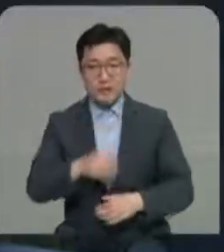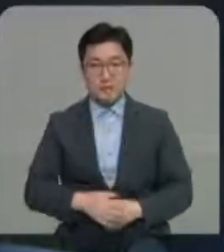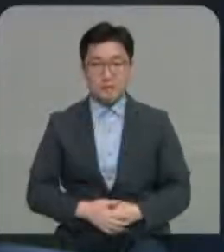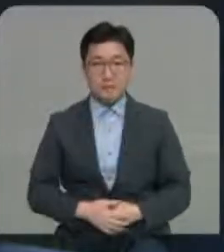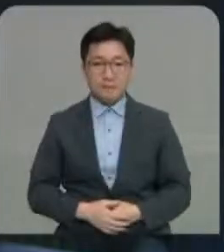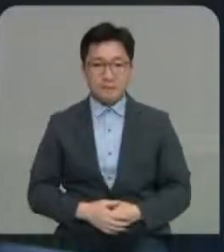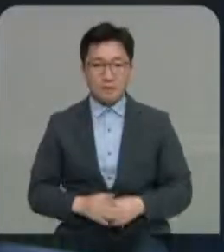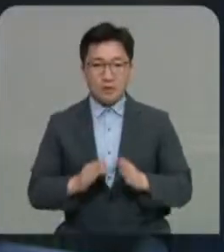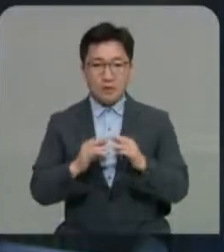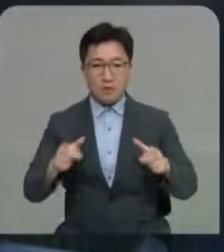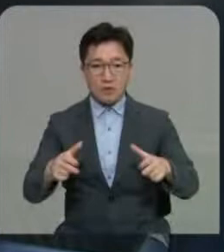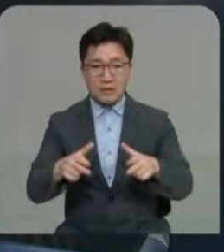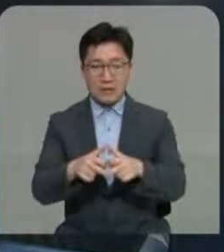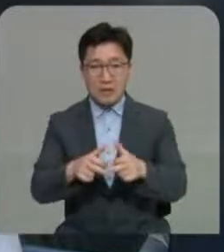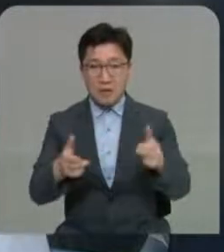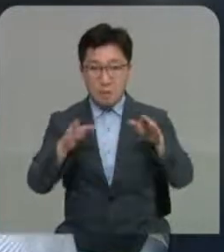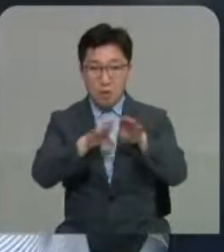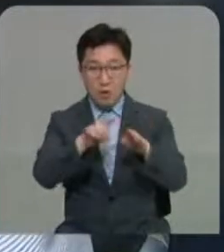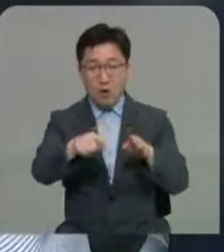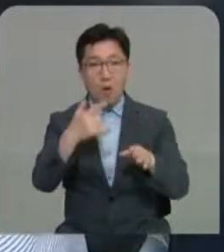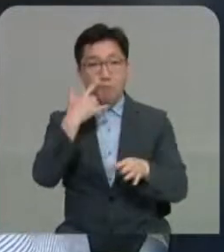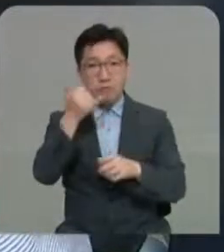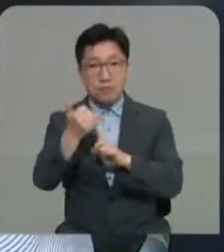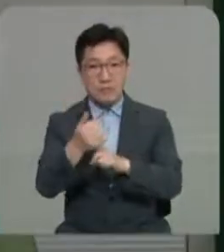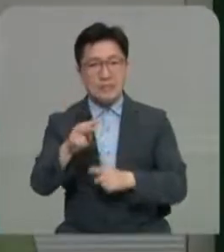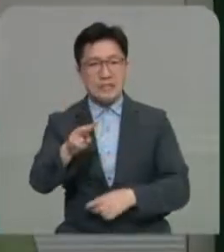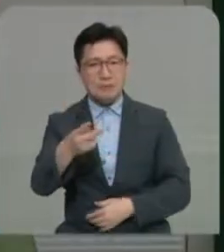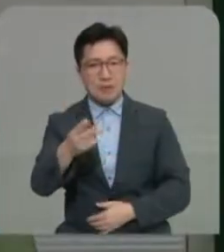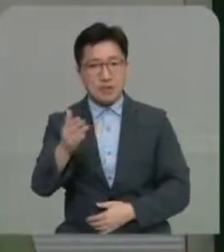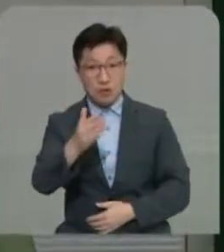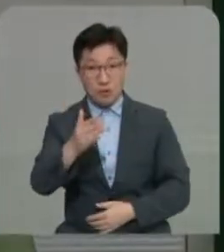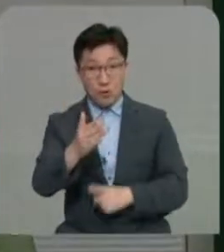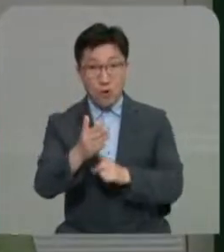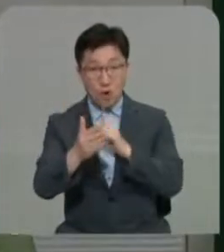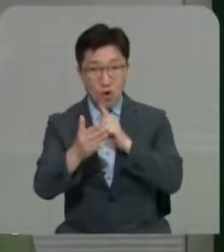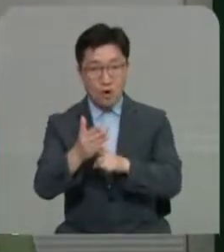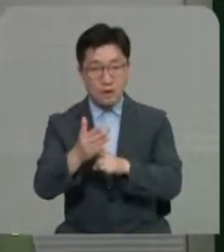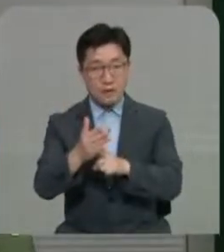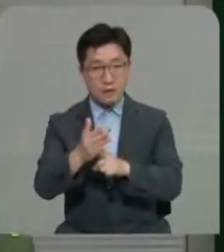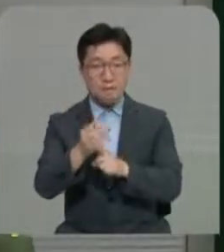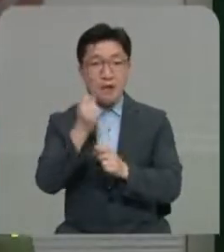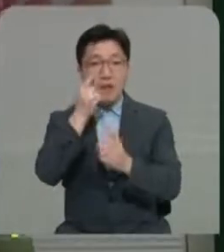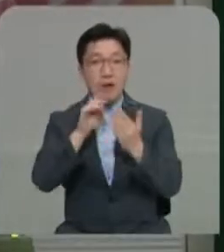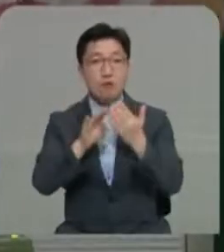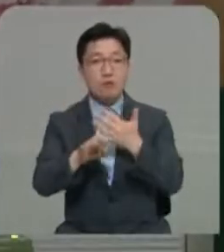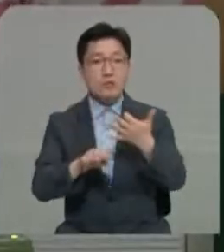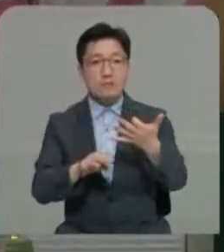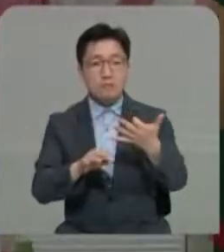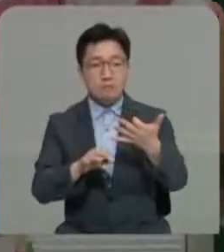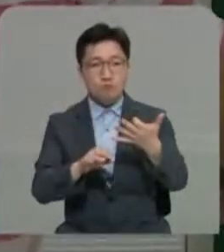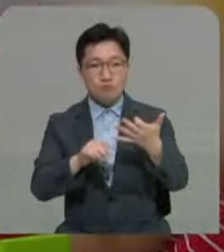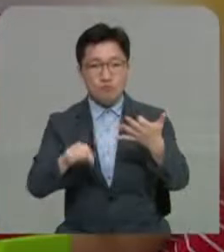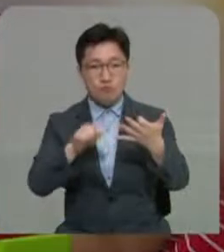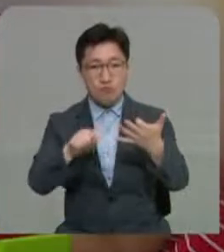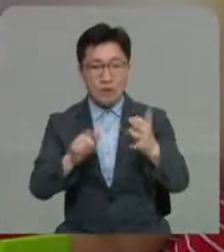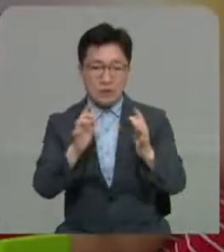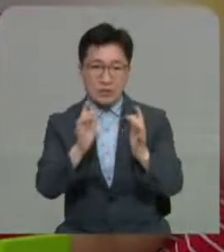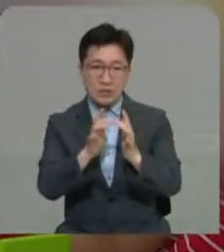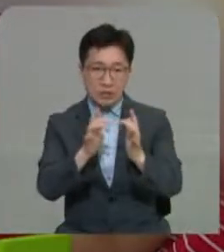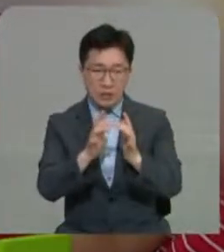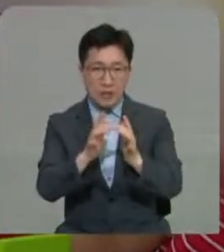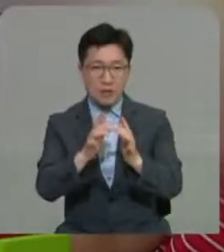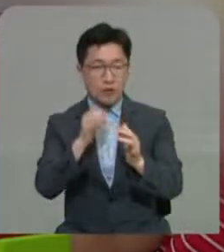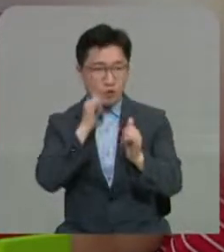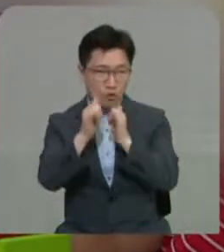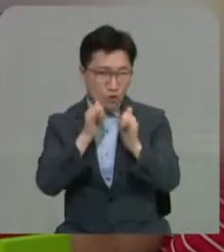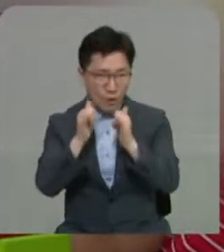복지관은 발달장애 자녀를 둔 부모 200여명을 대상으로 다음달 19일까지 온라인 설문과 유선